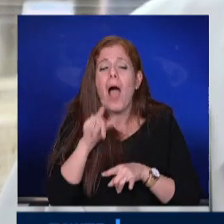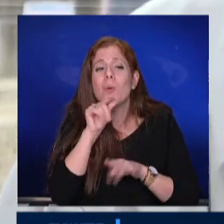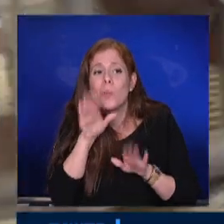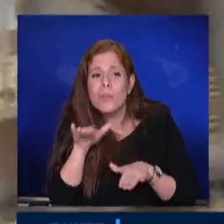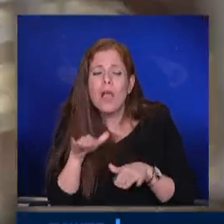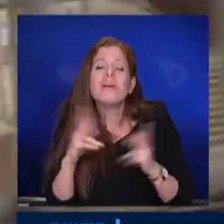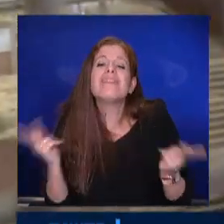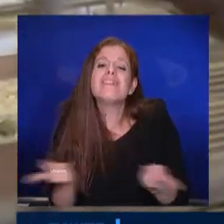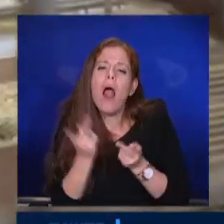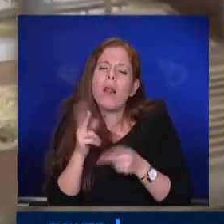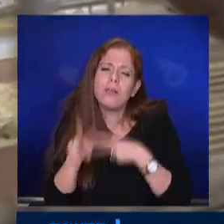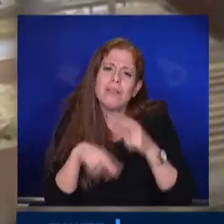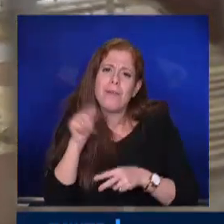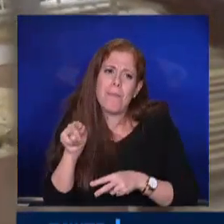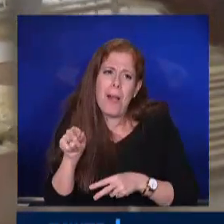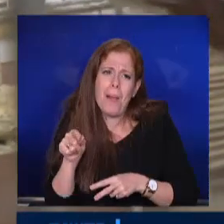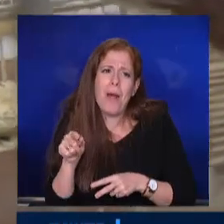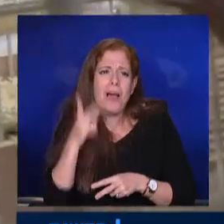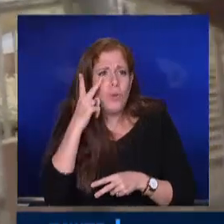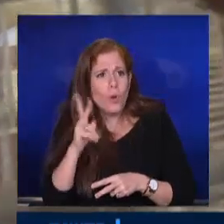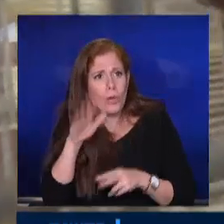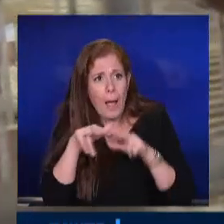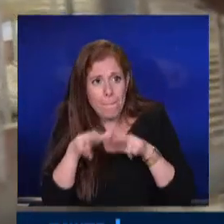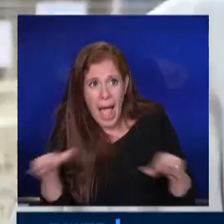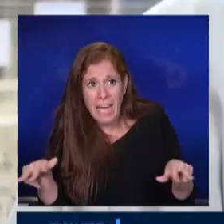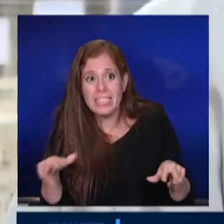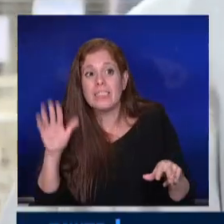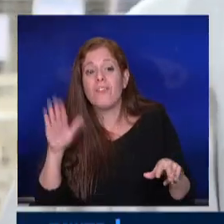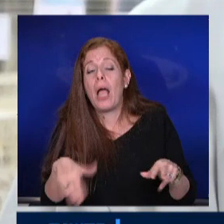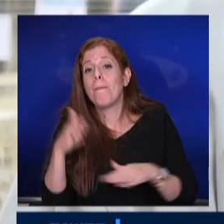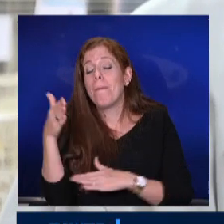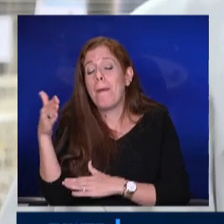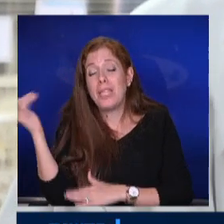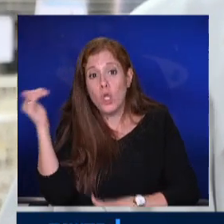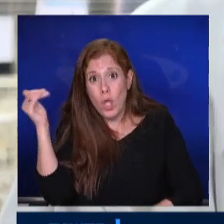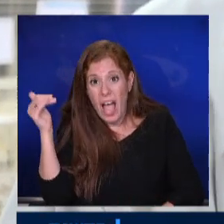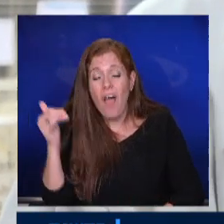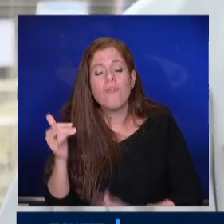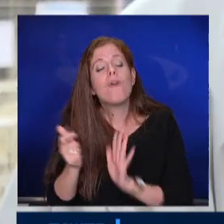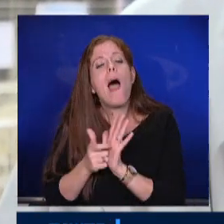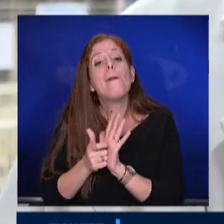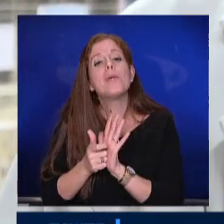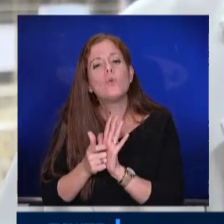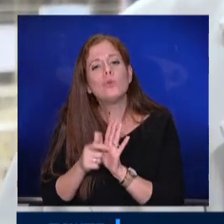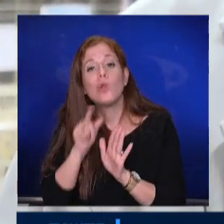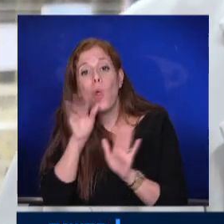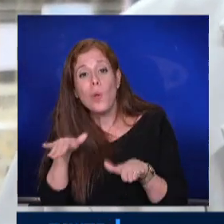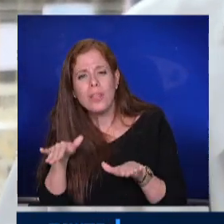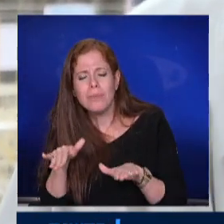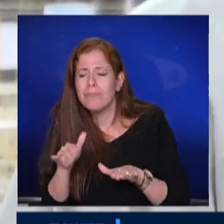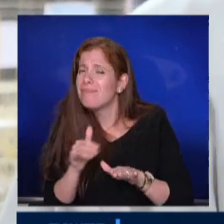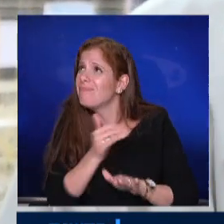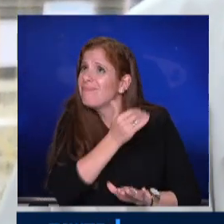קל להחזיק אותה. ואתה רואה שגם בארץ, גם במדינות ערב, הביקוש ליונים טובות, הוא חוצה כל